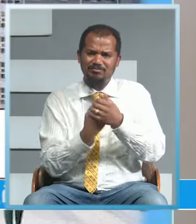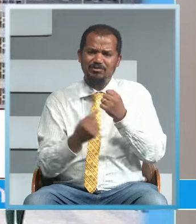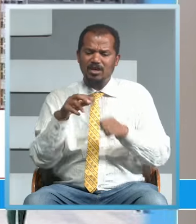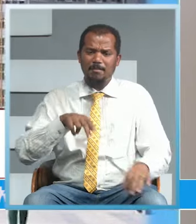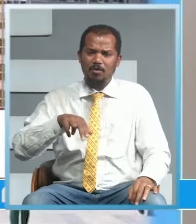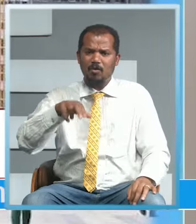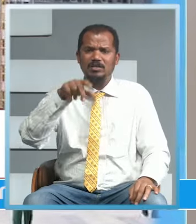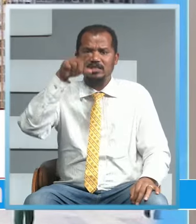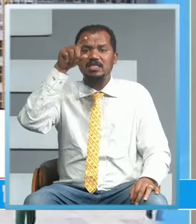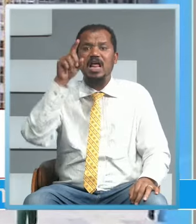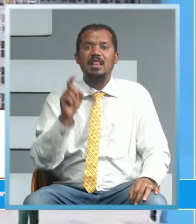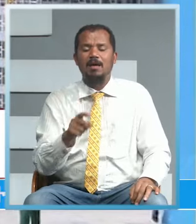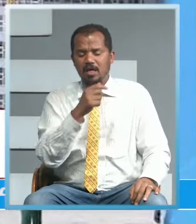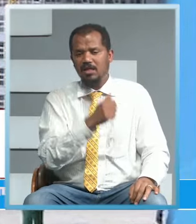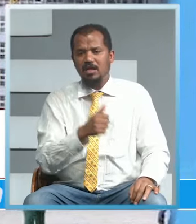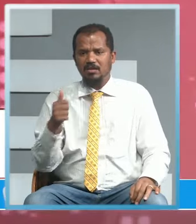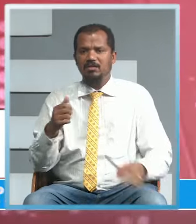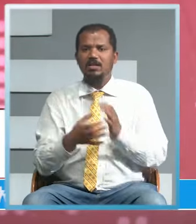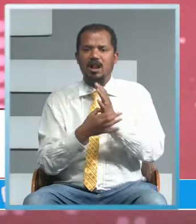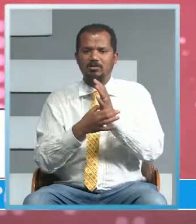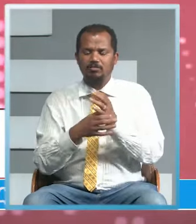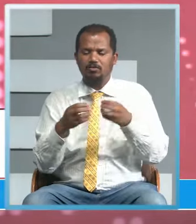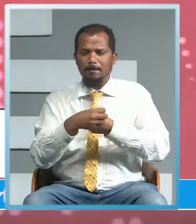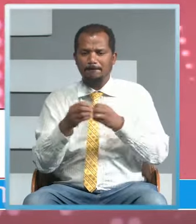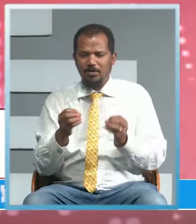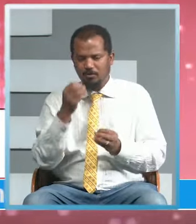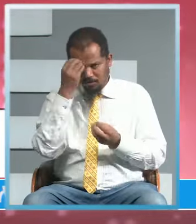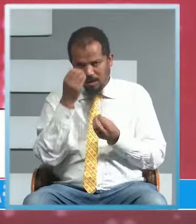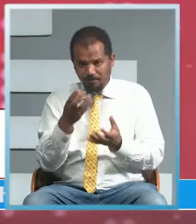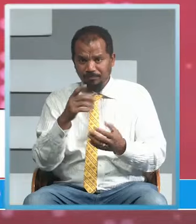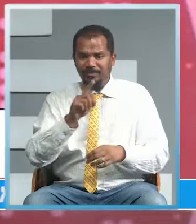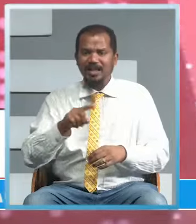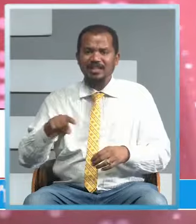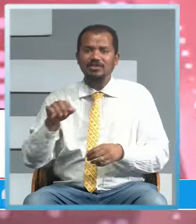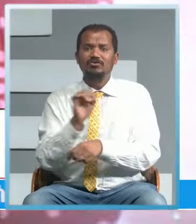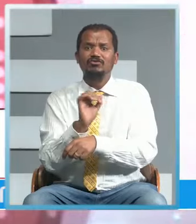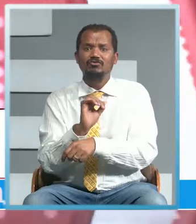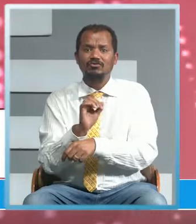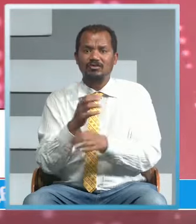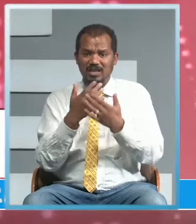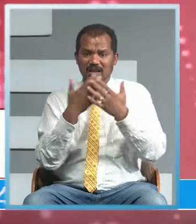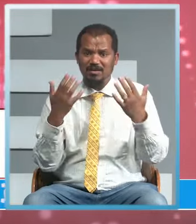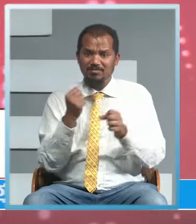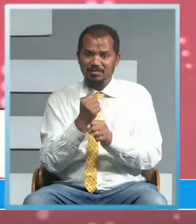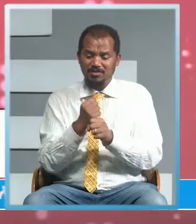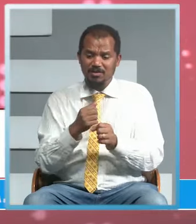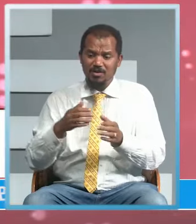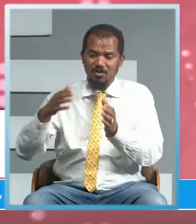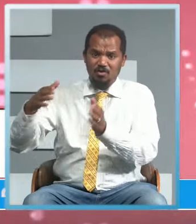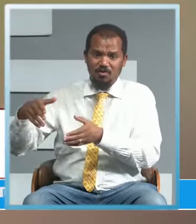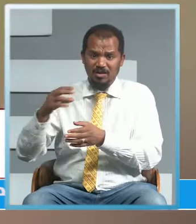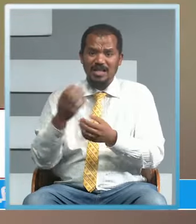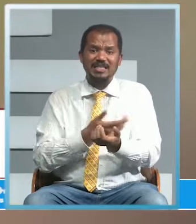መንገድ ብቻ መጓዝ እንዳለባቸው የአዲስ አበባ ትራንስፖርት ቢሮ አስገንዝበዋል። የታክሲ አሽከርካሪዎችም ለልማት